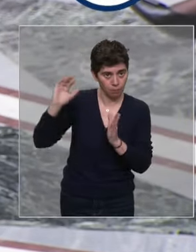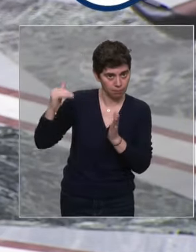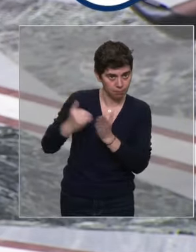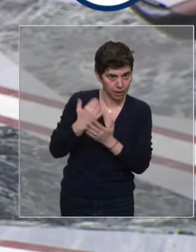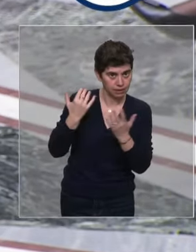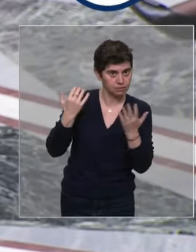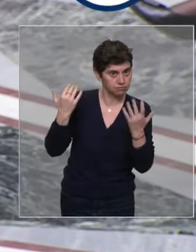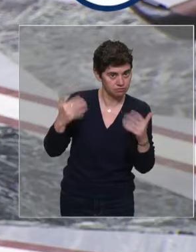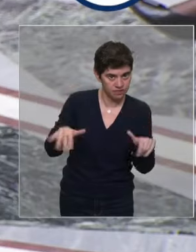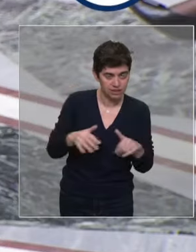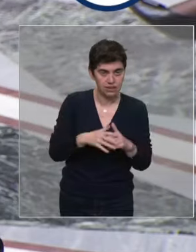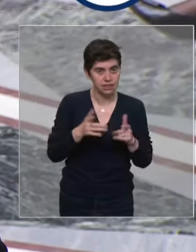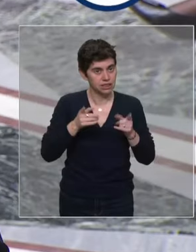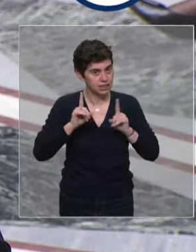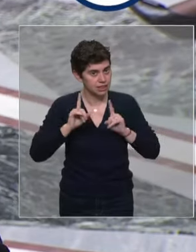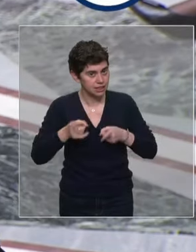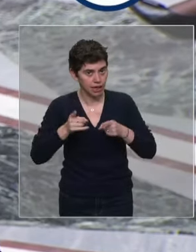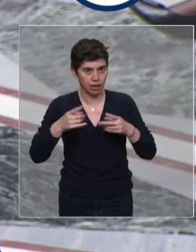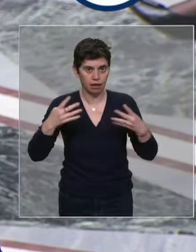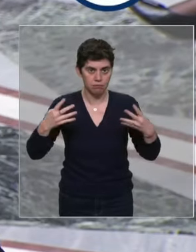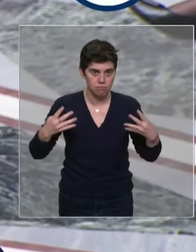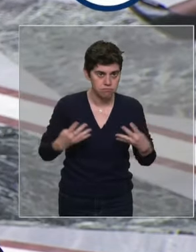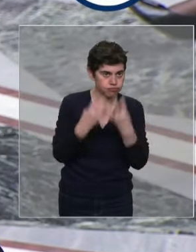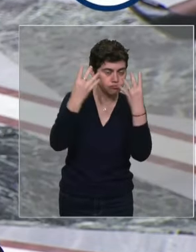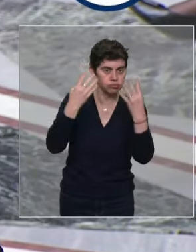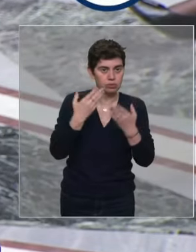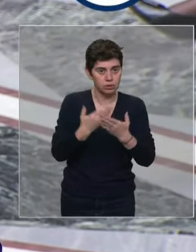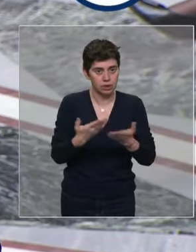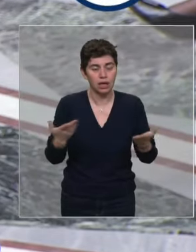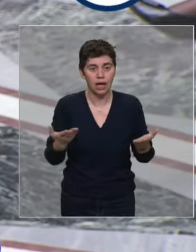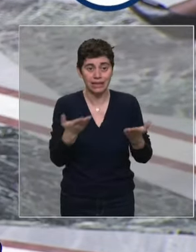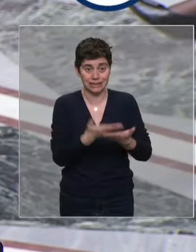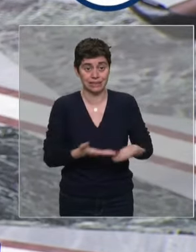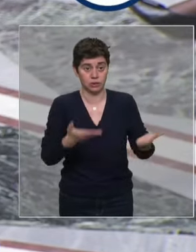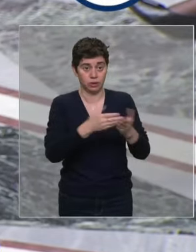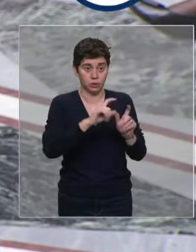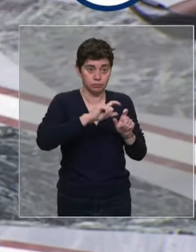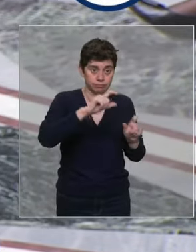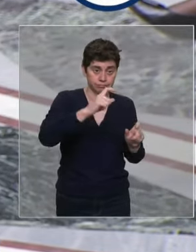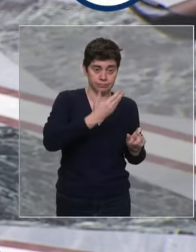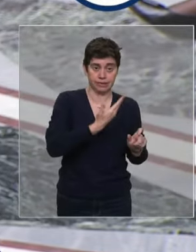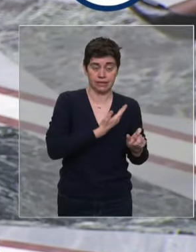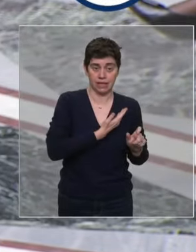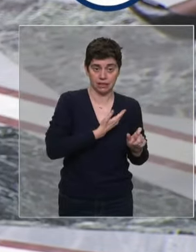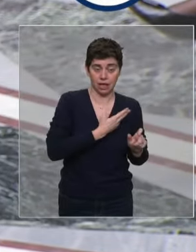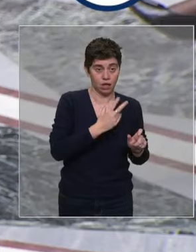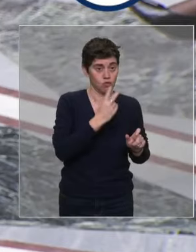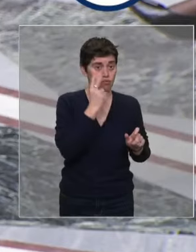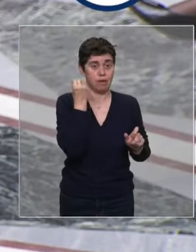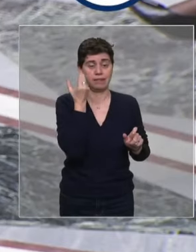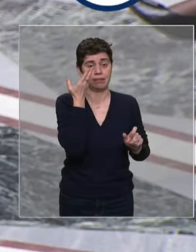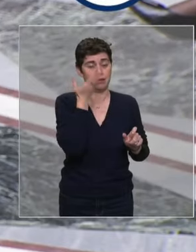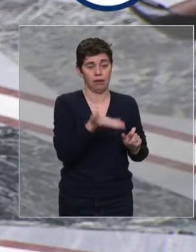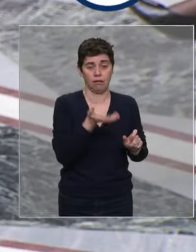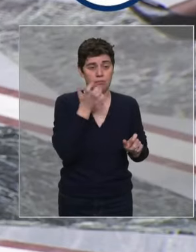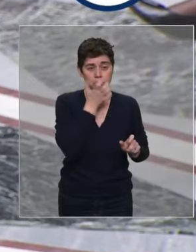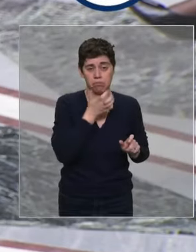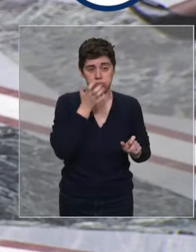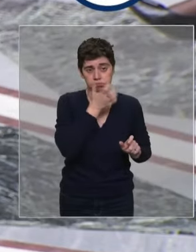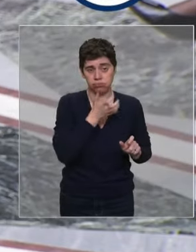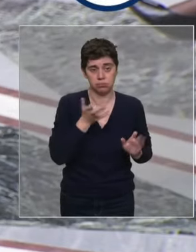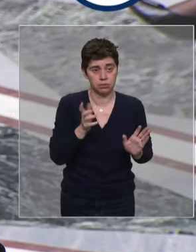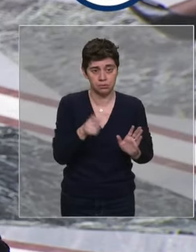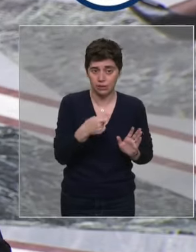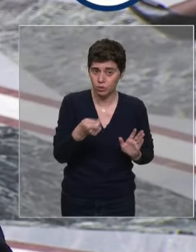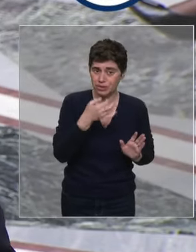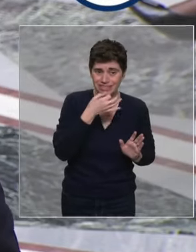conflit, 5 mois de guerre, la situation à Gaza et la situation humanitaire est catastrophique. Nous l'avons